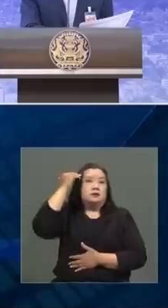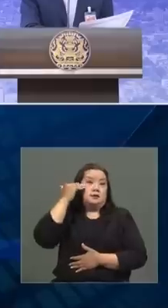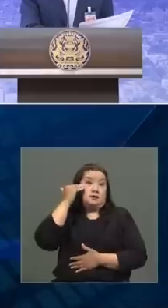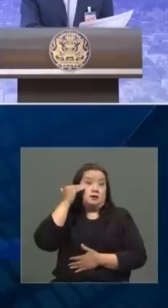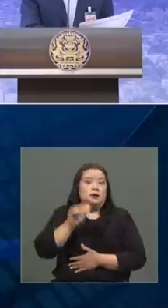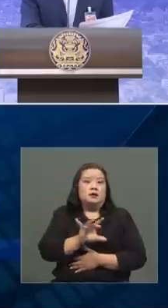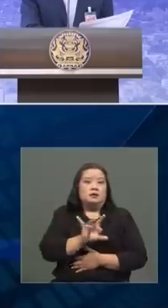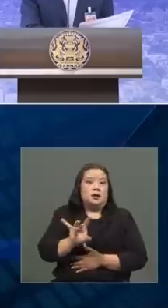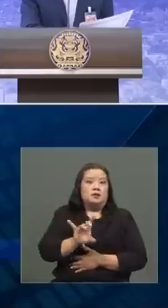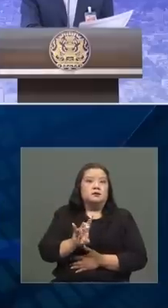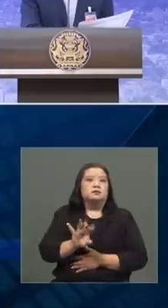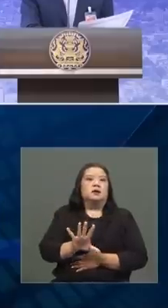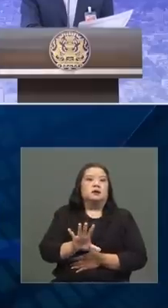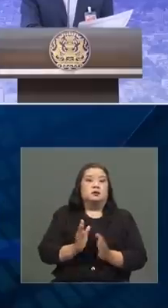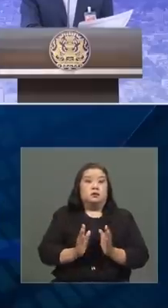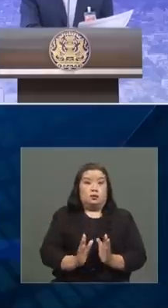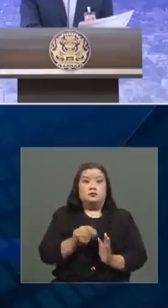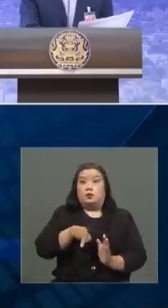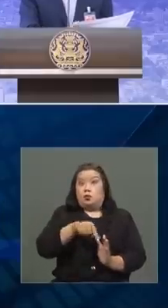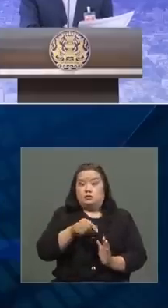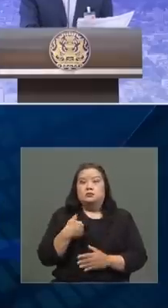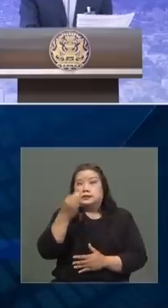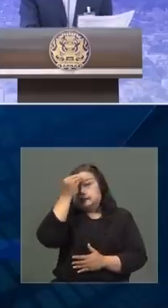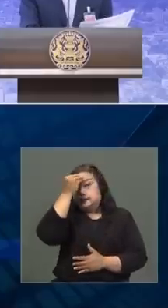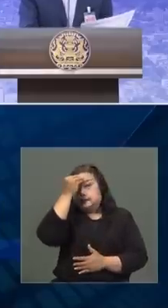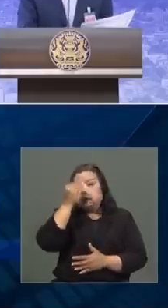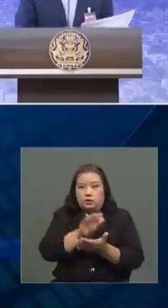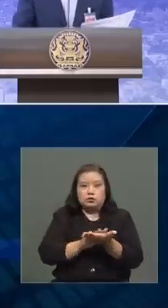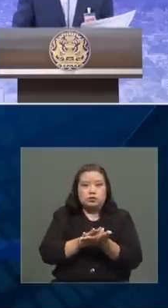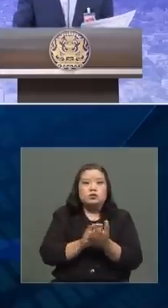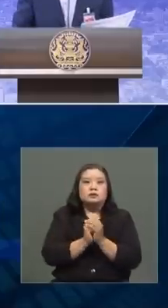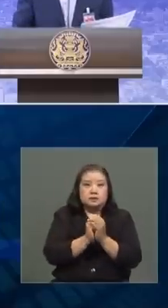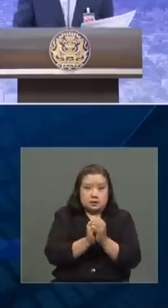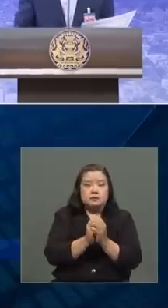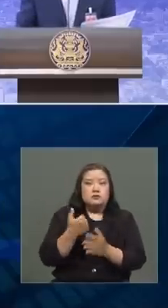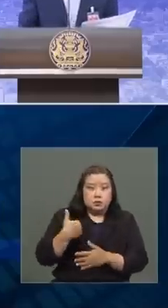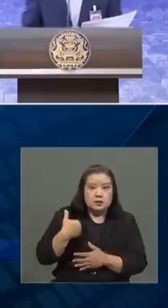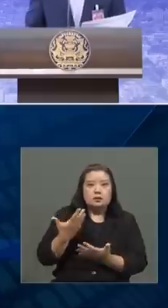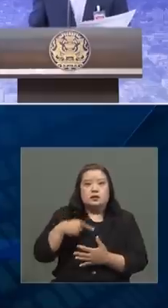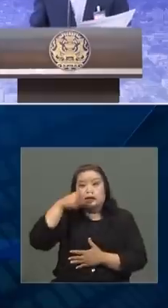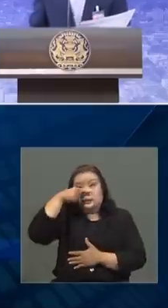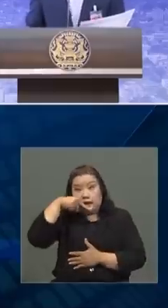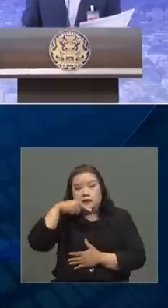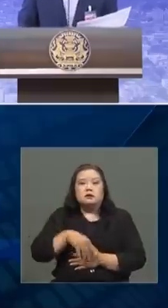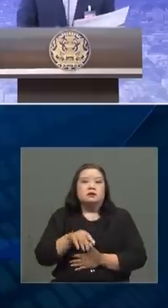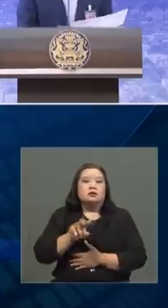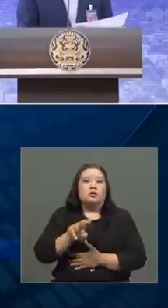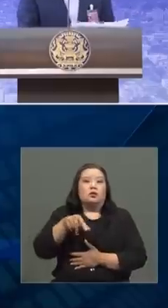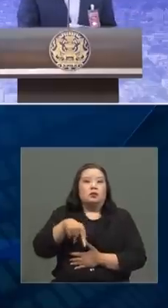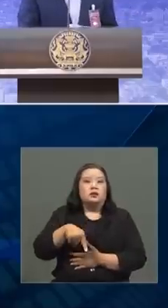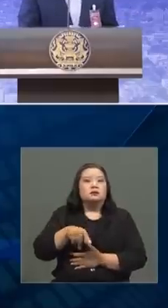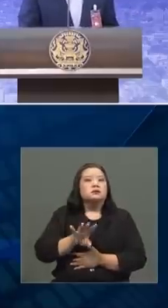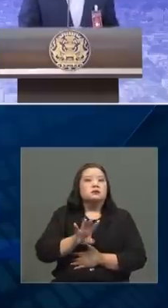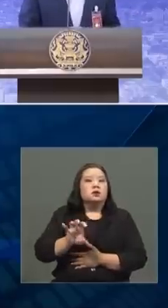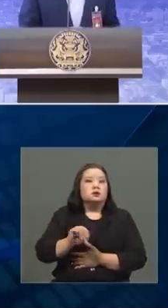785นะครับจีนตัวเดียวนะครับ 9สิงคโปร์ที่ 3ไทยอยู่ที่2438